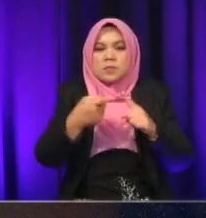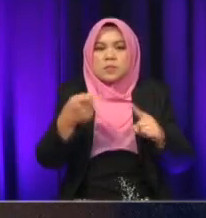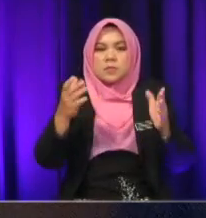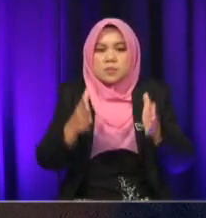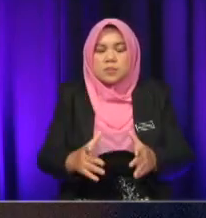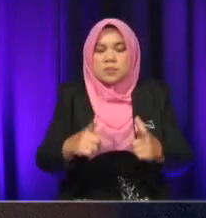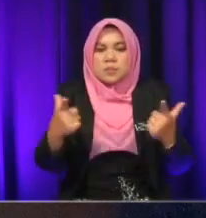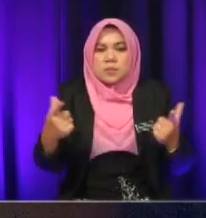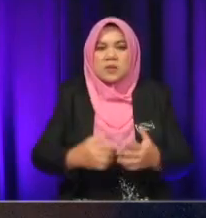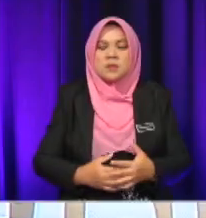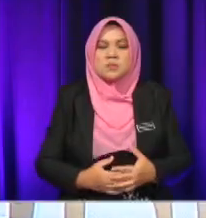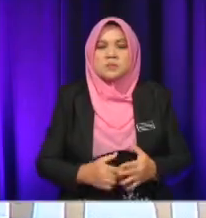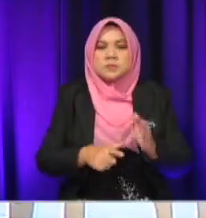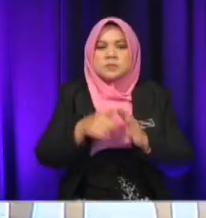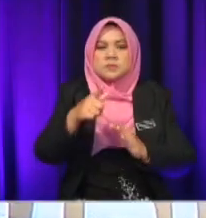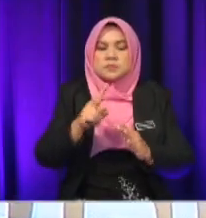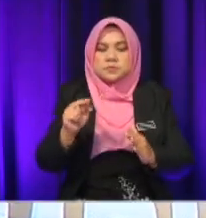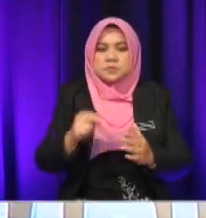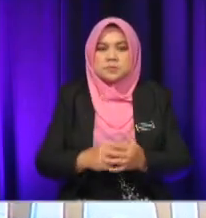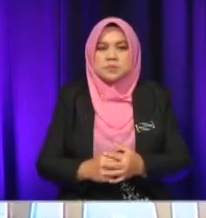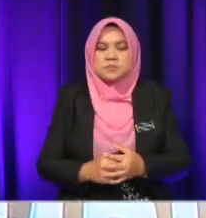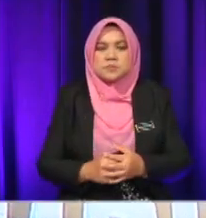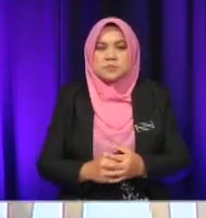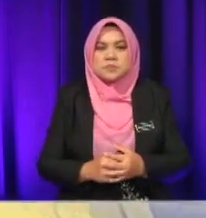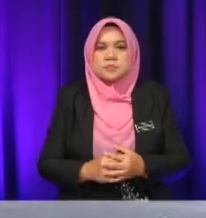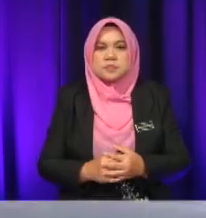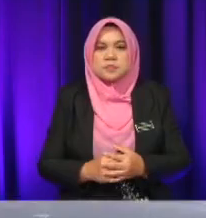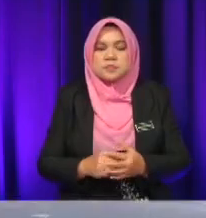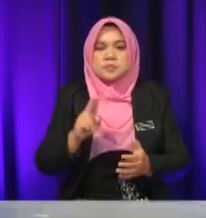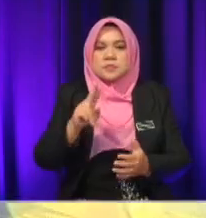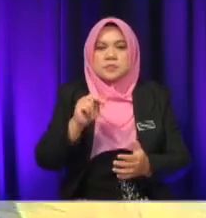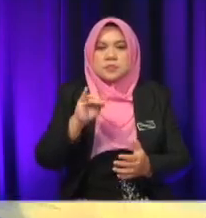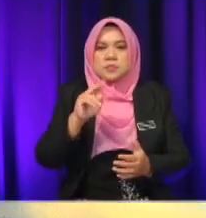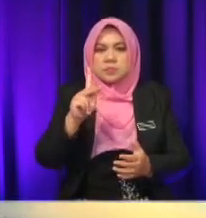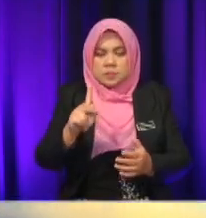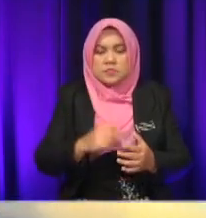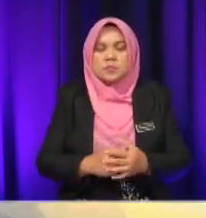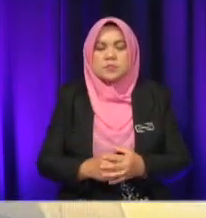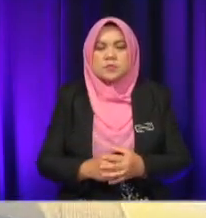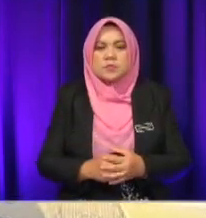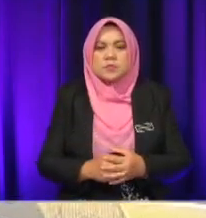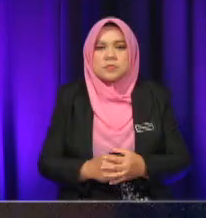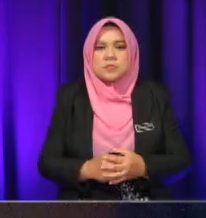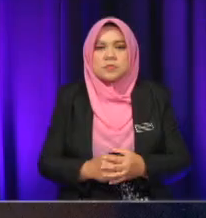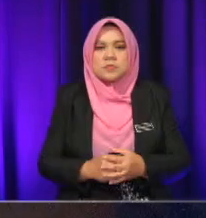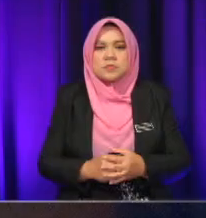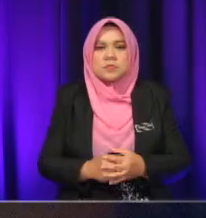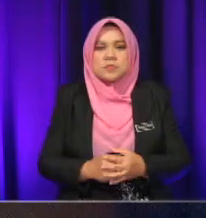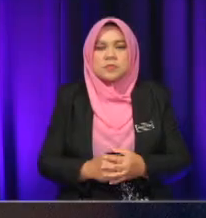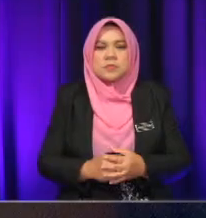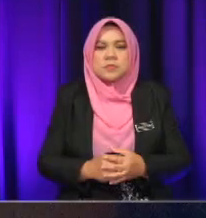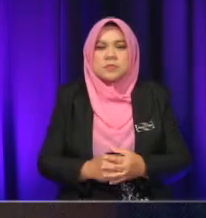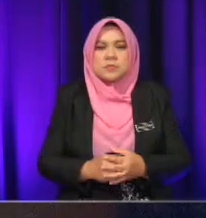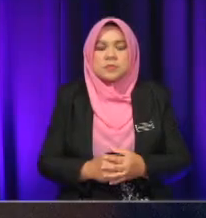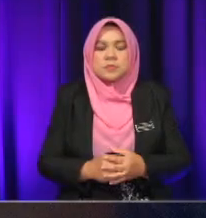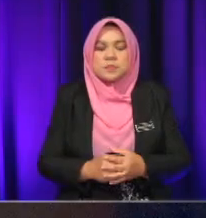Betul. Kelebihan dia. Kelebihannya. Kalau bahasa Inggerisnya, unique selling point, kan cikgu? Bagus Syafiqah.